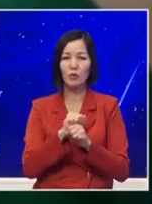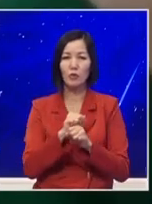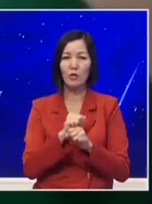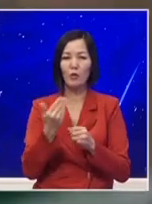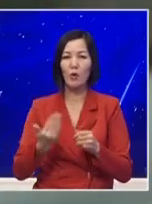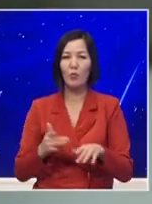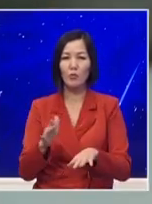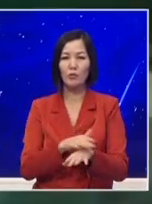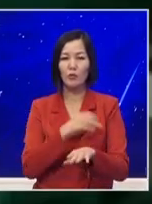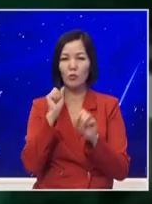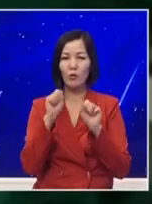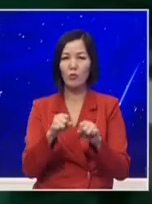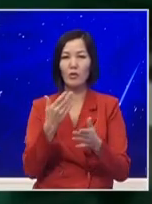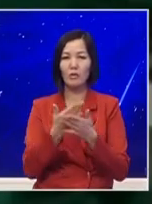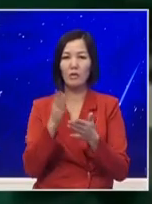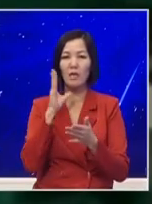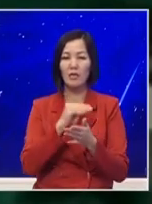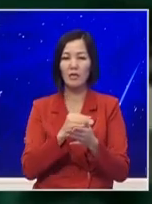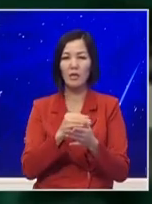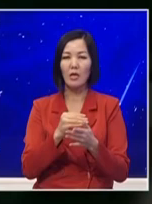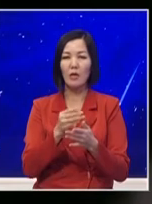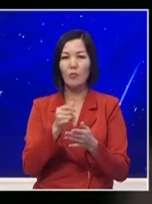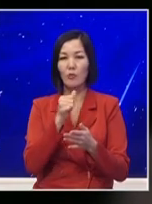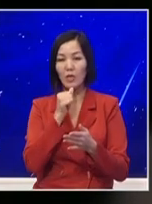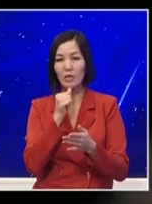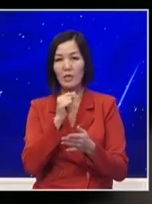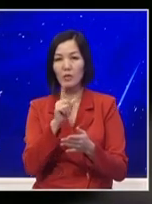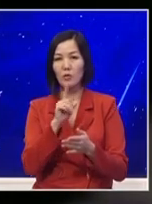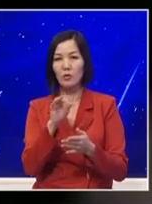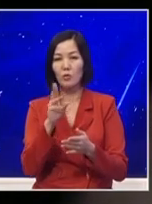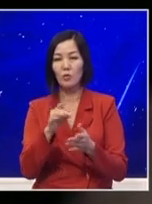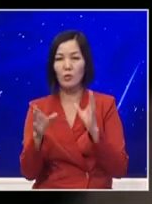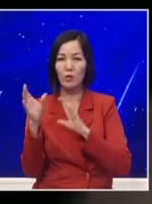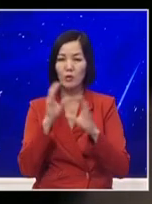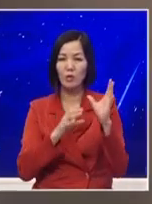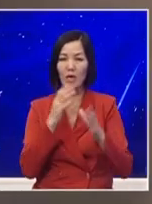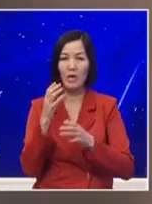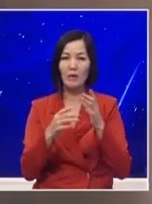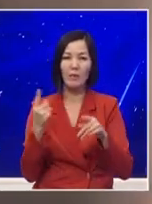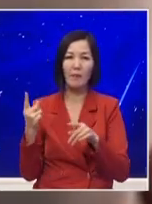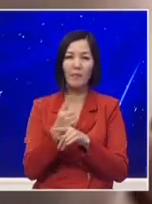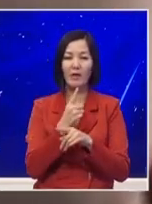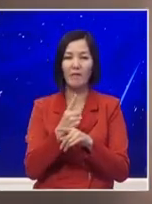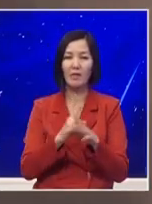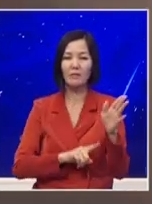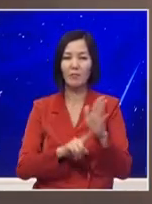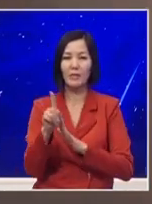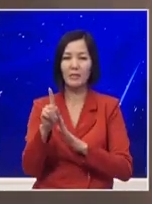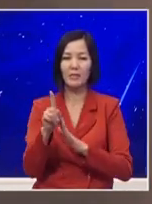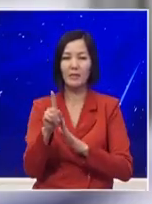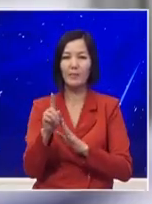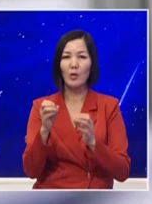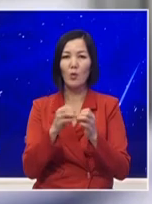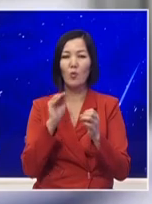өмірді ұзартуға болатынын дәлелдеген. Мұндай тәсілді Қытайдың зоология институты әлемде алғаш рет қолға алды. Биологтар 10